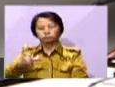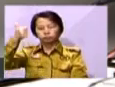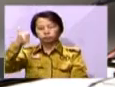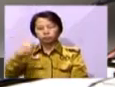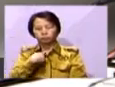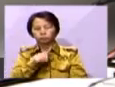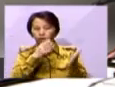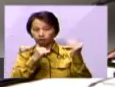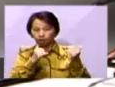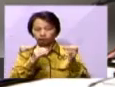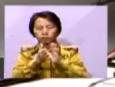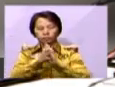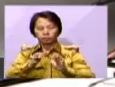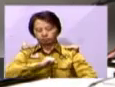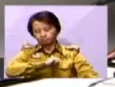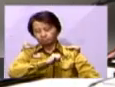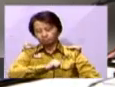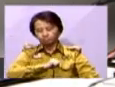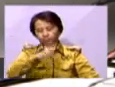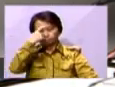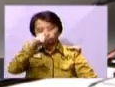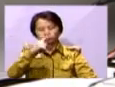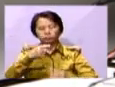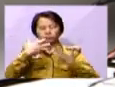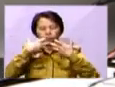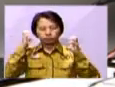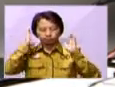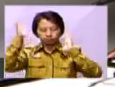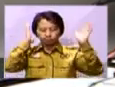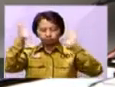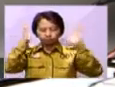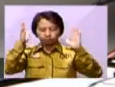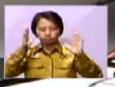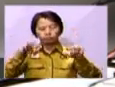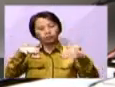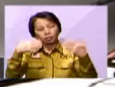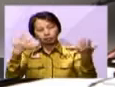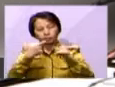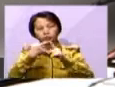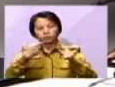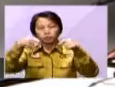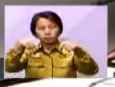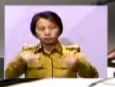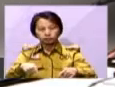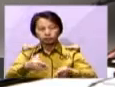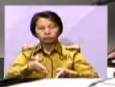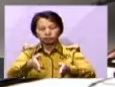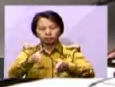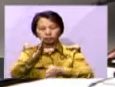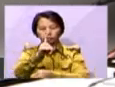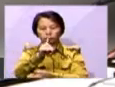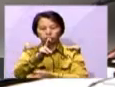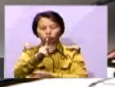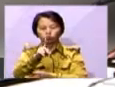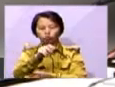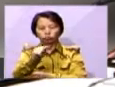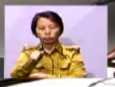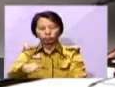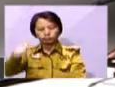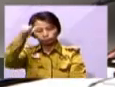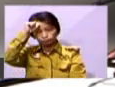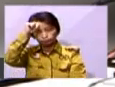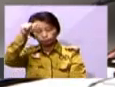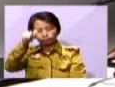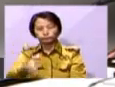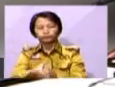kita harapkan. Selamat berjuang buat Harimau Muda Negara. Sekian saja daripada MyTech Jalan Duta. Saya Siti Aisyah Basli.